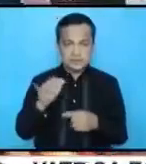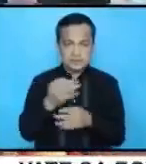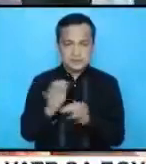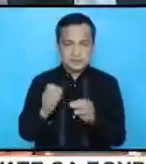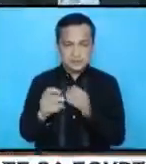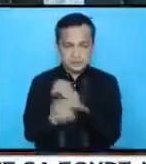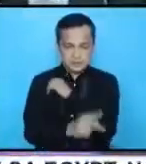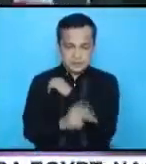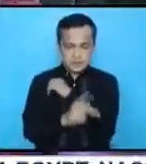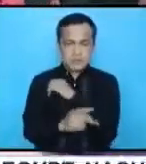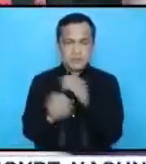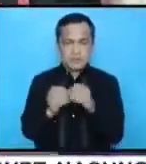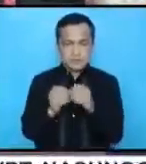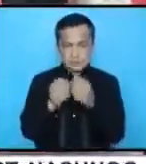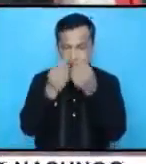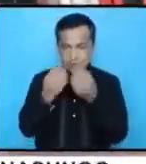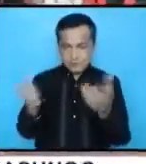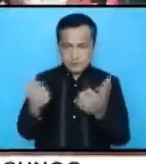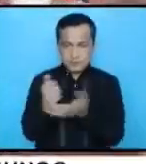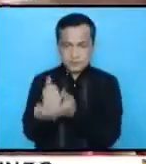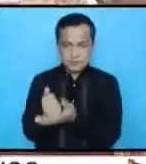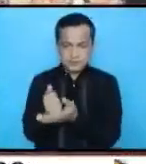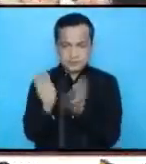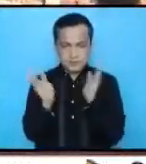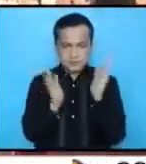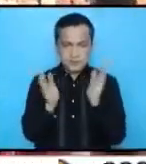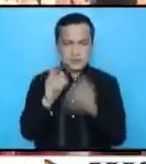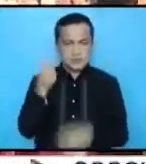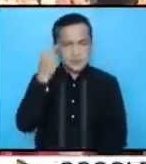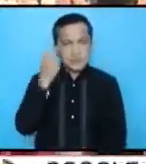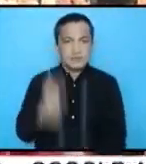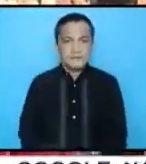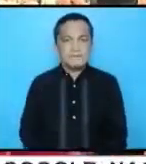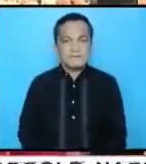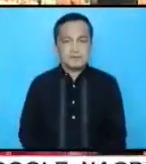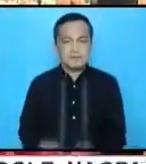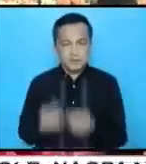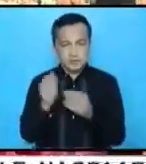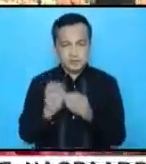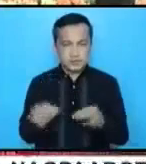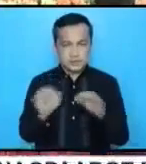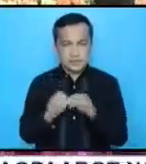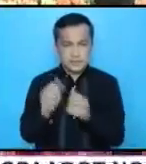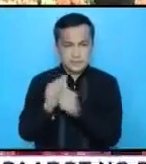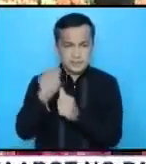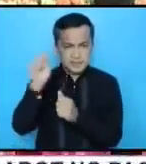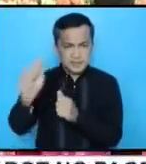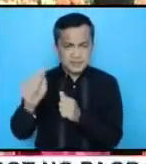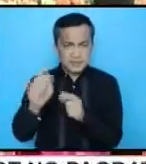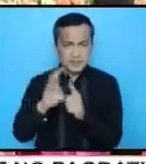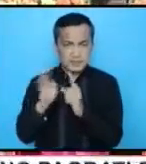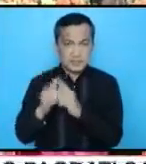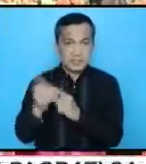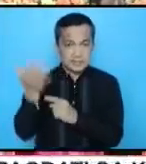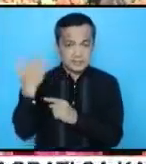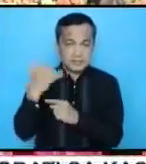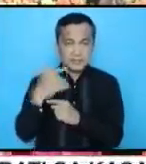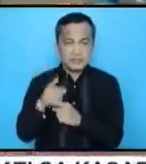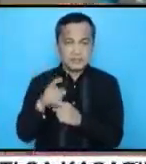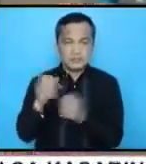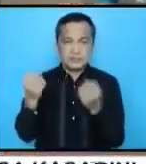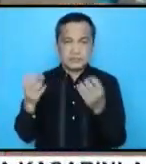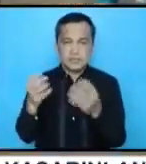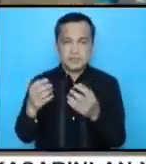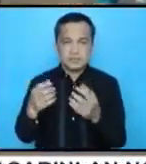nilang maipaabot ang tulong at serbisyo ng pamahalaan, lalo na sa mga malalayong barangay na dati ay pinamumugura ng mga